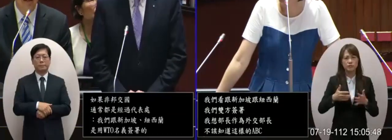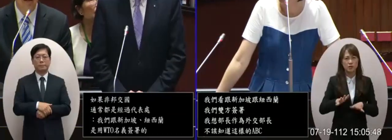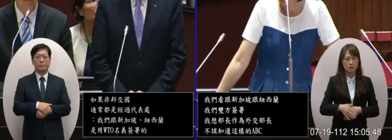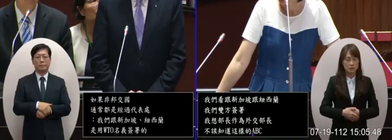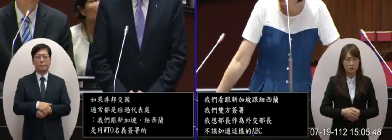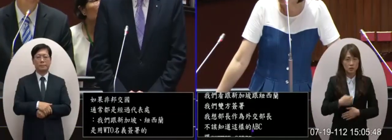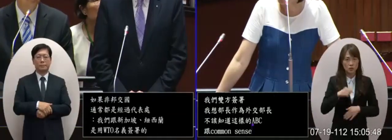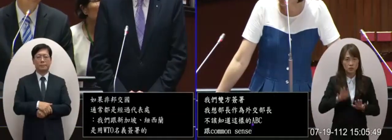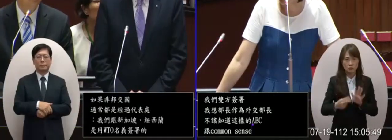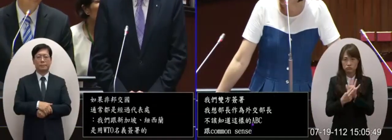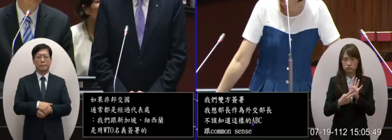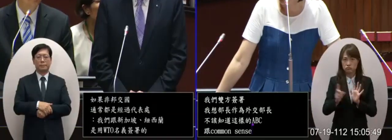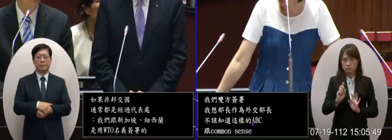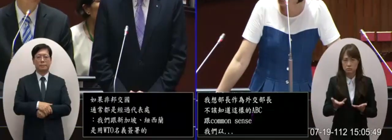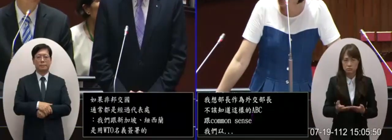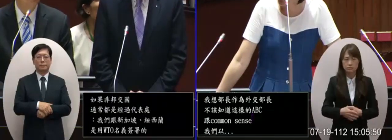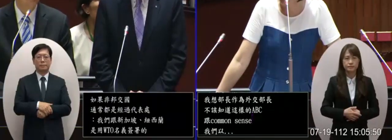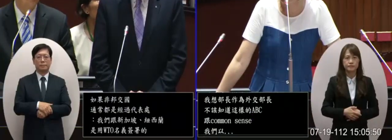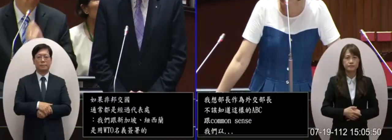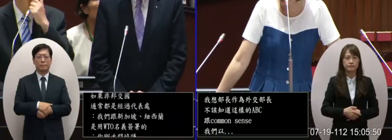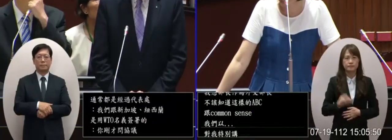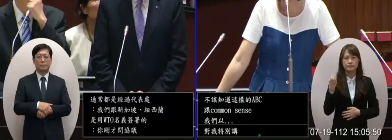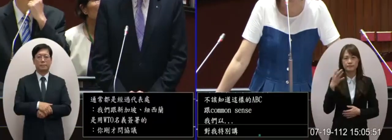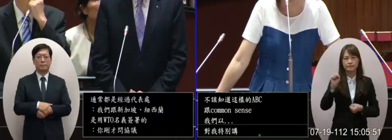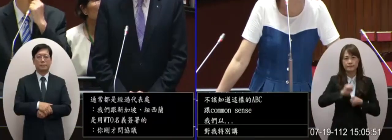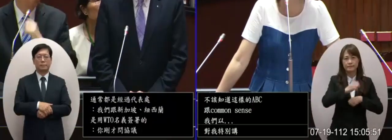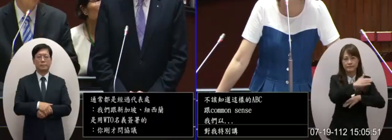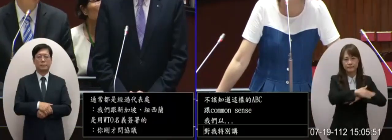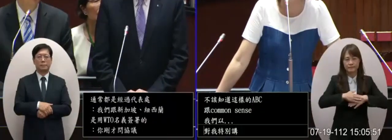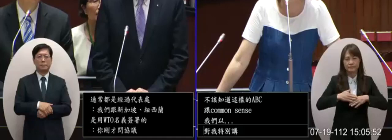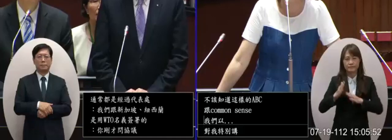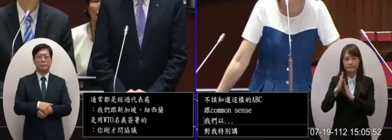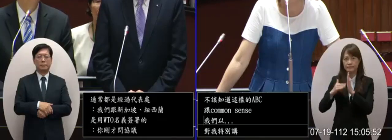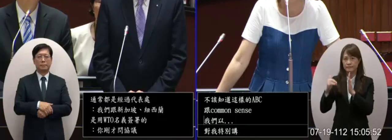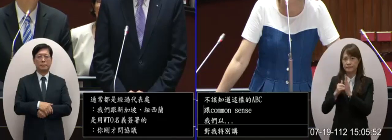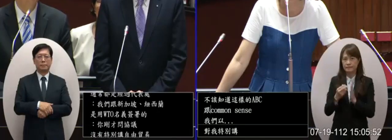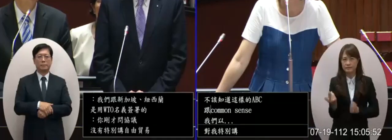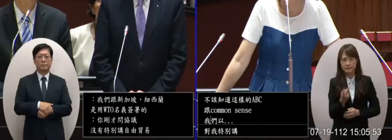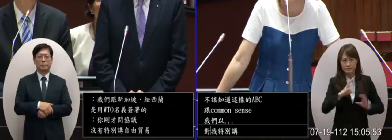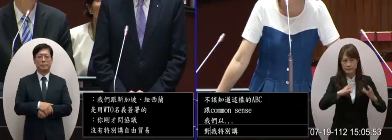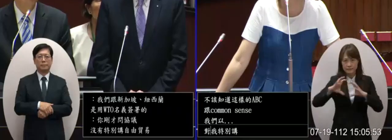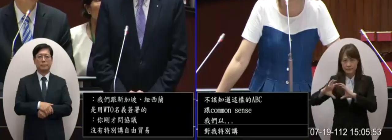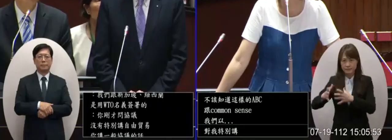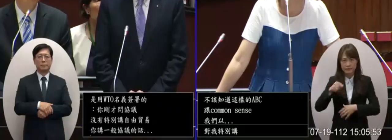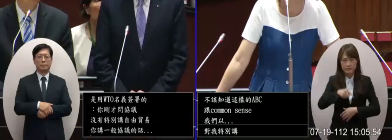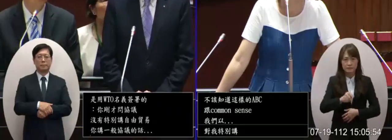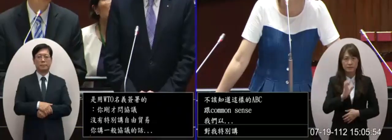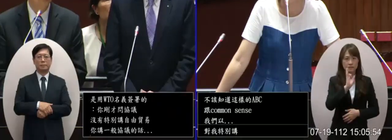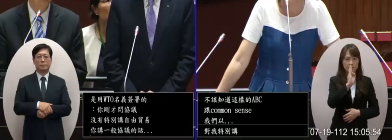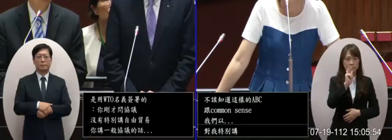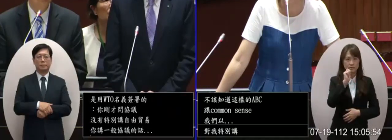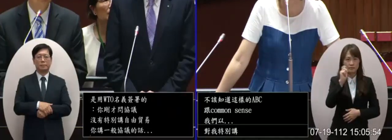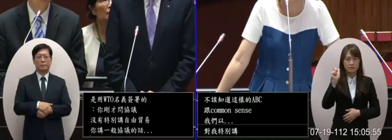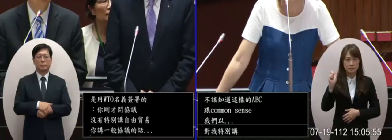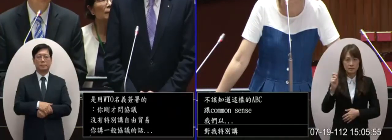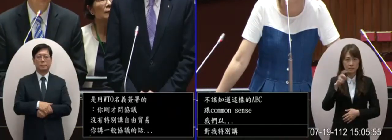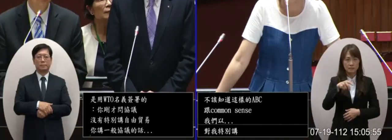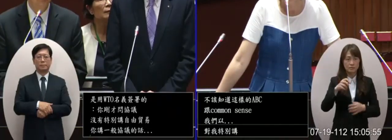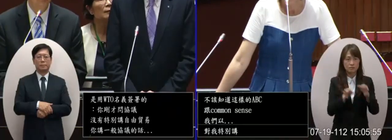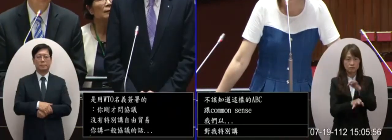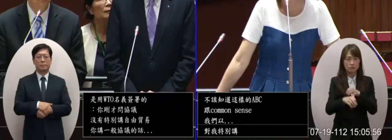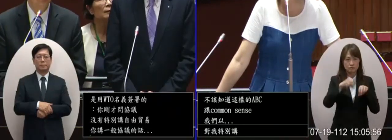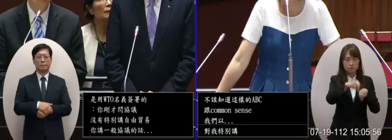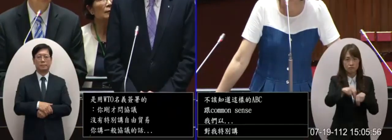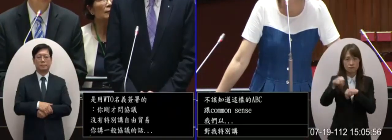说的是，我们在跟新加坡和纽西兰的 FTA， 好，是 FTA 的贸易协